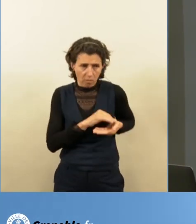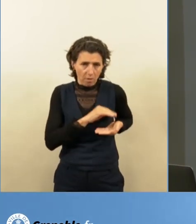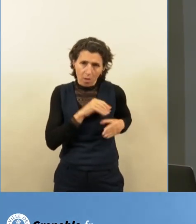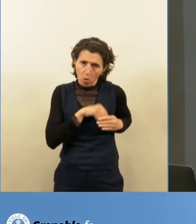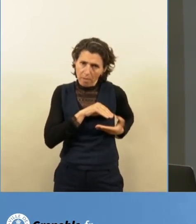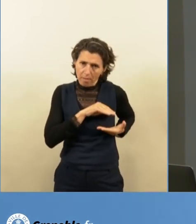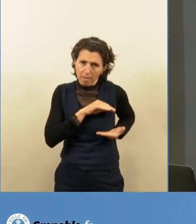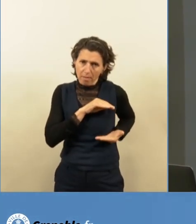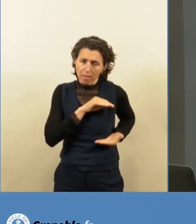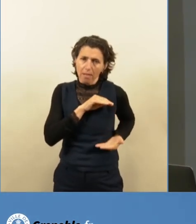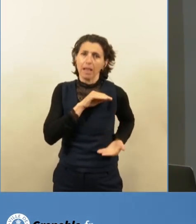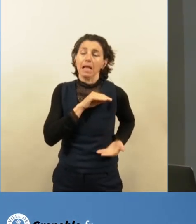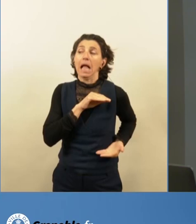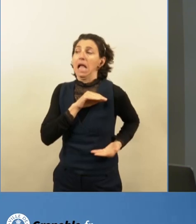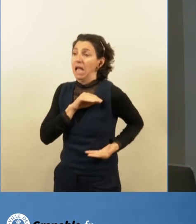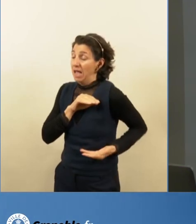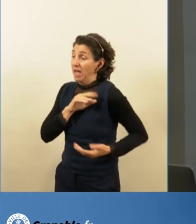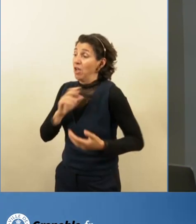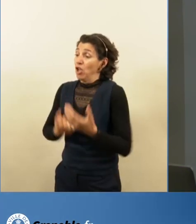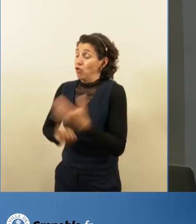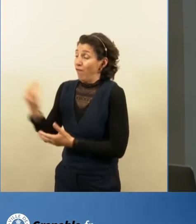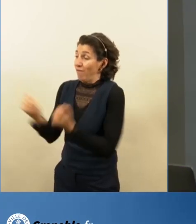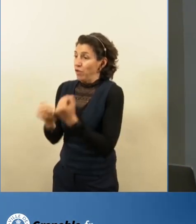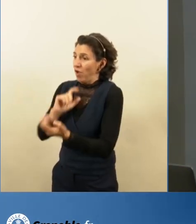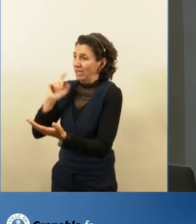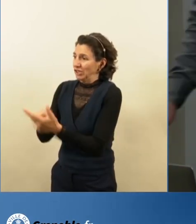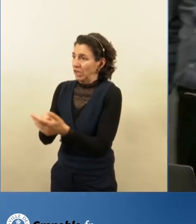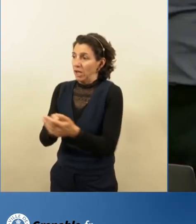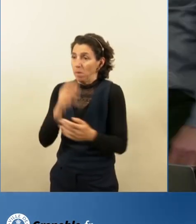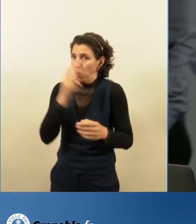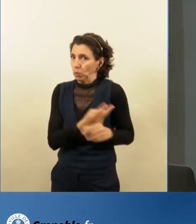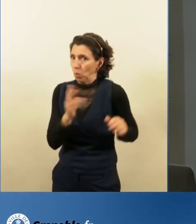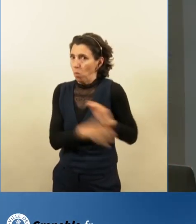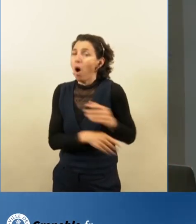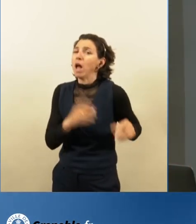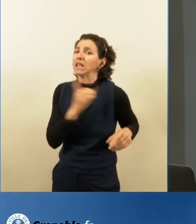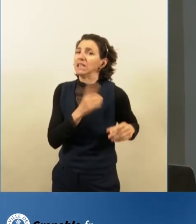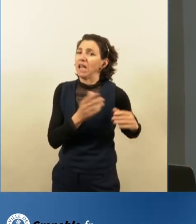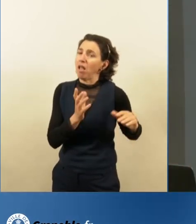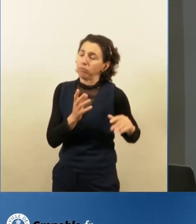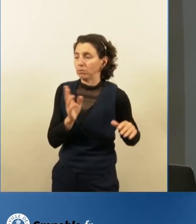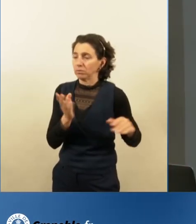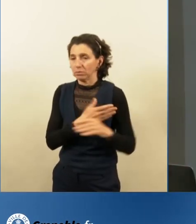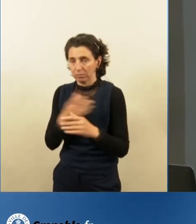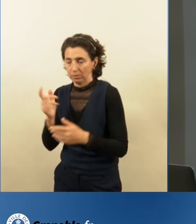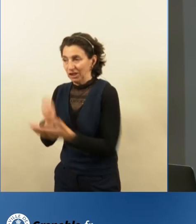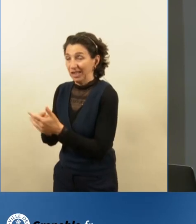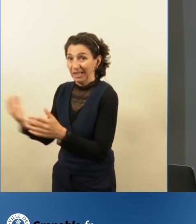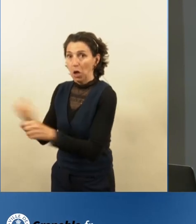pour acheter un nouveau véhicule jugé moins polluant que son diesel serait-ce vraiment bon pour l'environnement